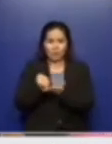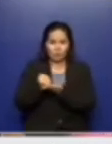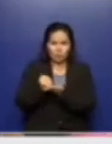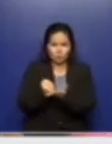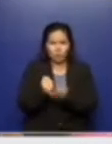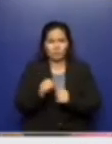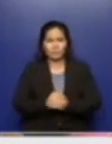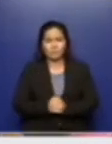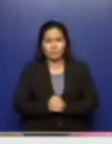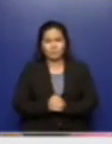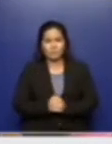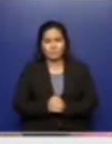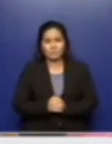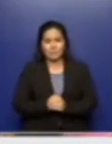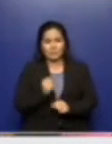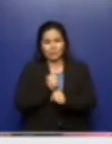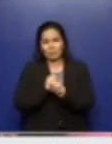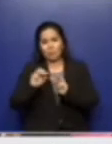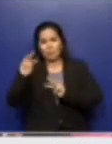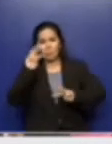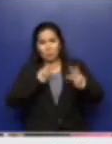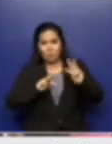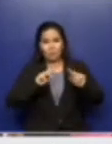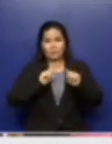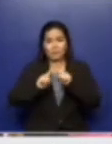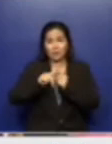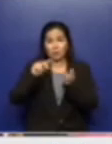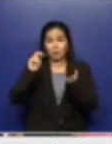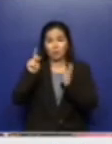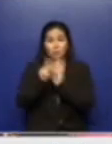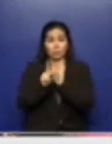ในเรื่องการตกงานการว่างงานอะไรอย่างเงี้ยฮะ